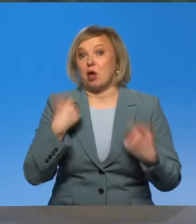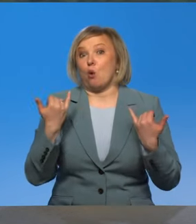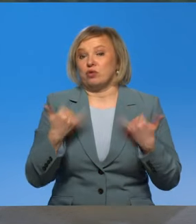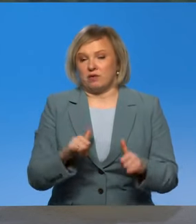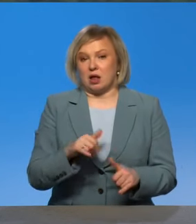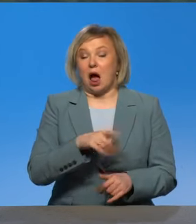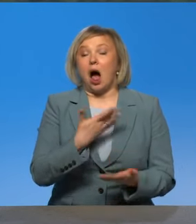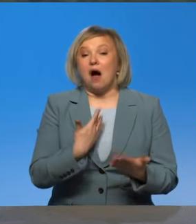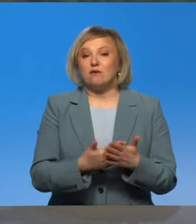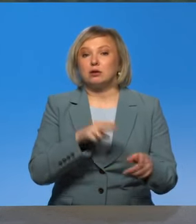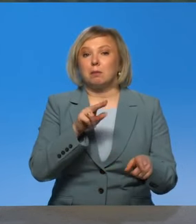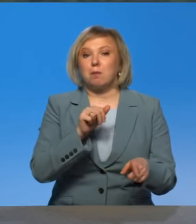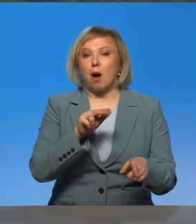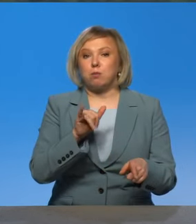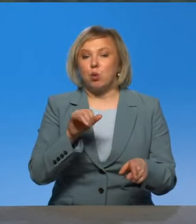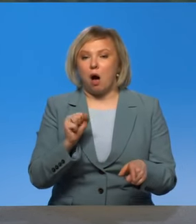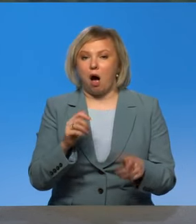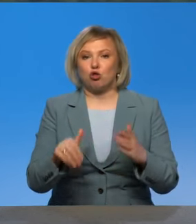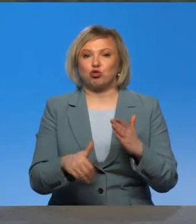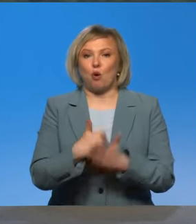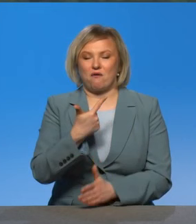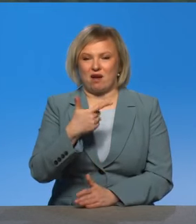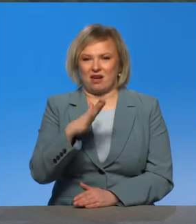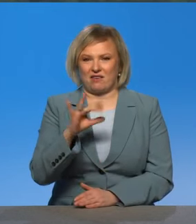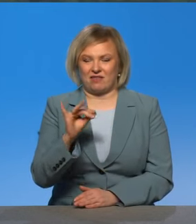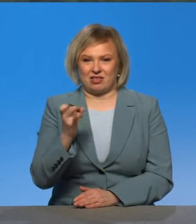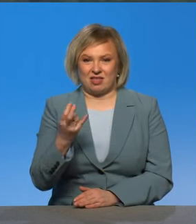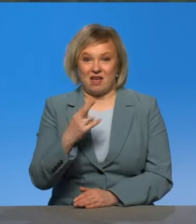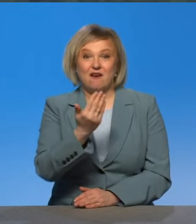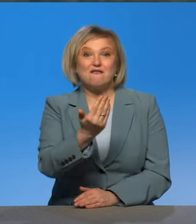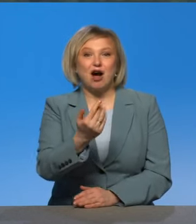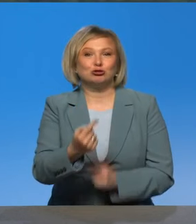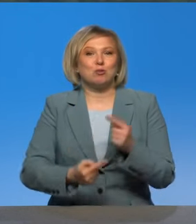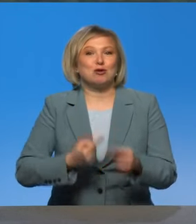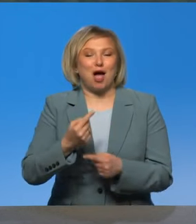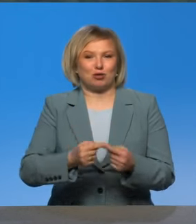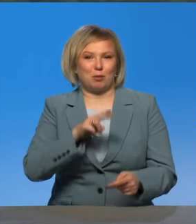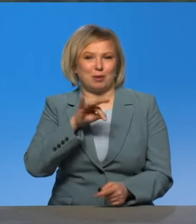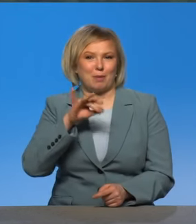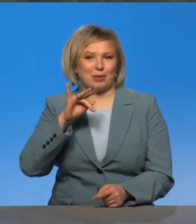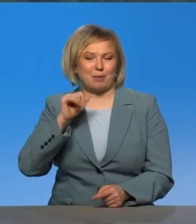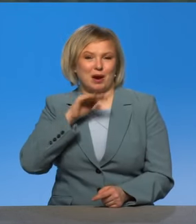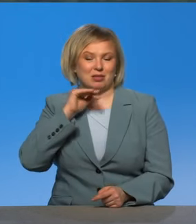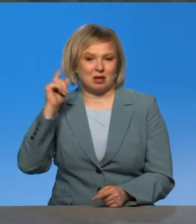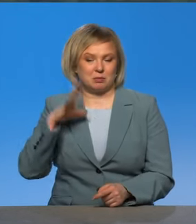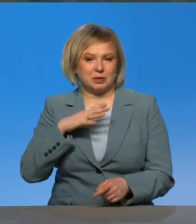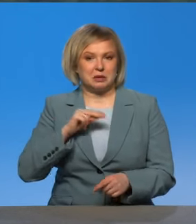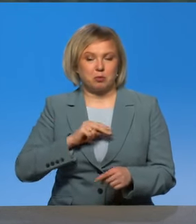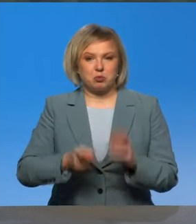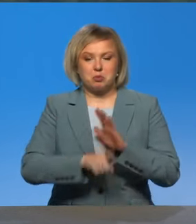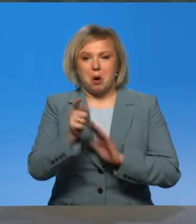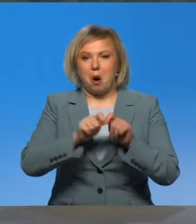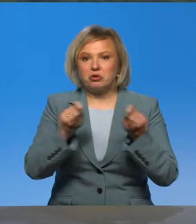вот в конце 19 века ваш предок работал, делал столько открытий. Что это за такой остров, похожий